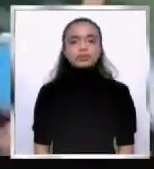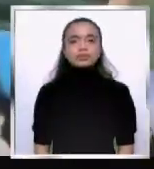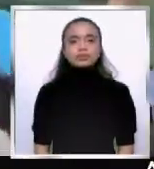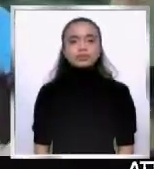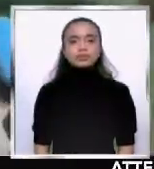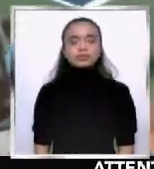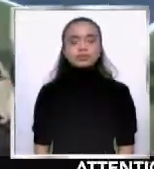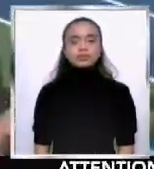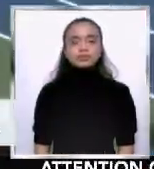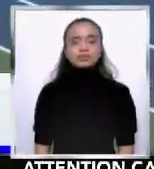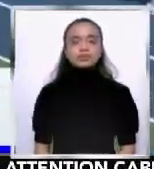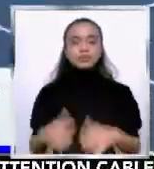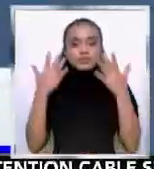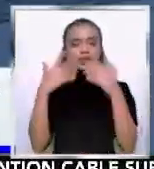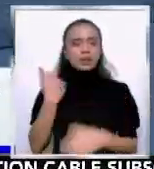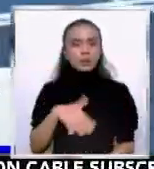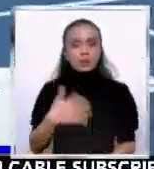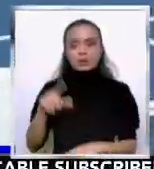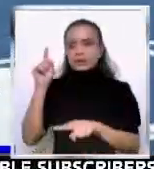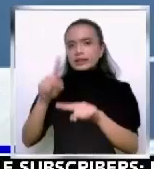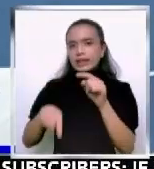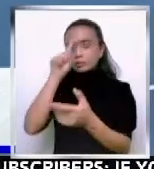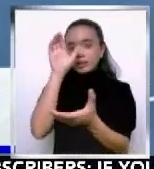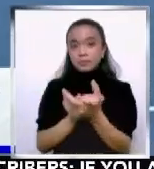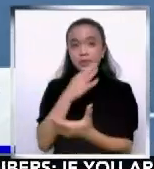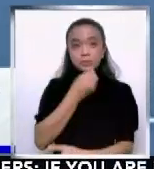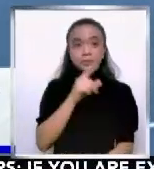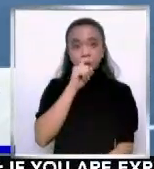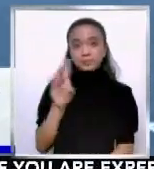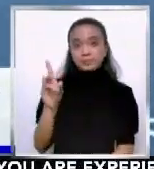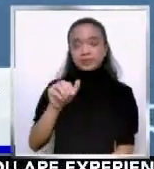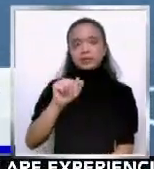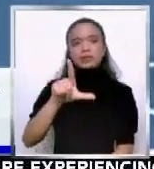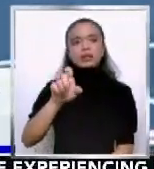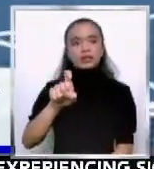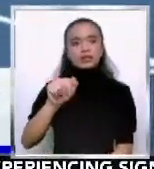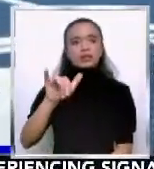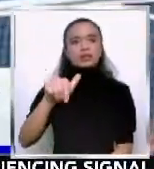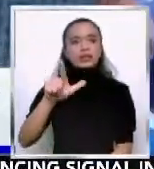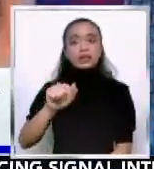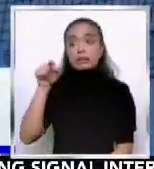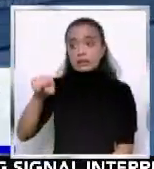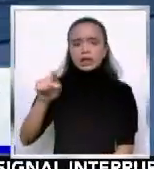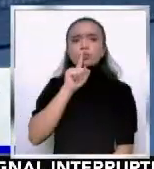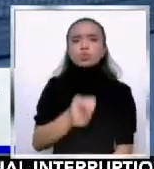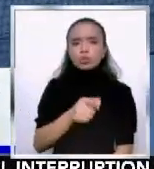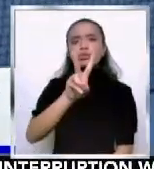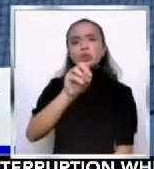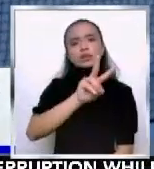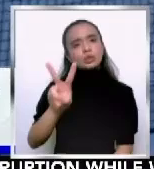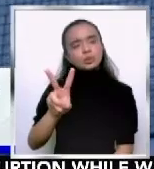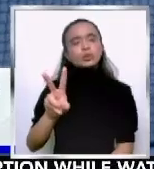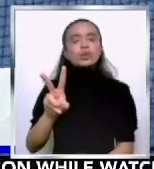Hanggang ngayon, hindi pa rin daw makapaniwala ang 17 anyos na si Alexandra Alex Ayala na siya na ang 2022 US Open Junior